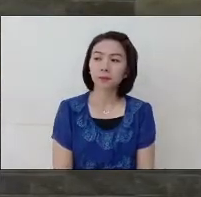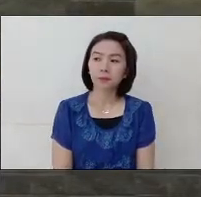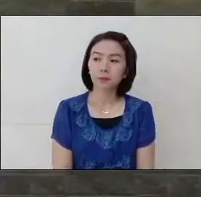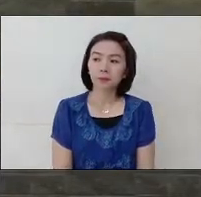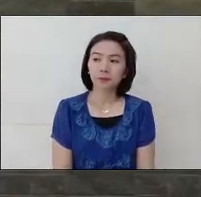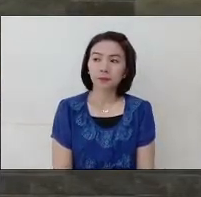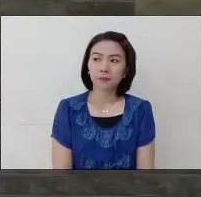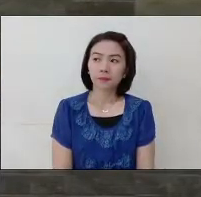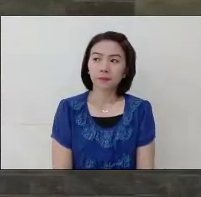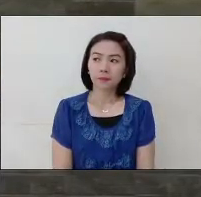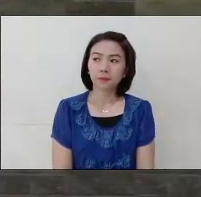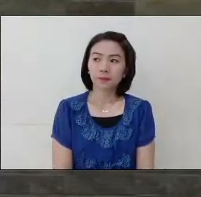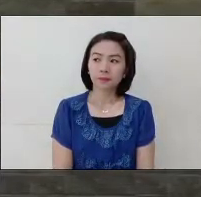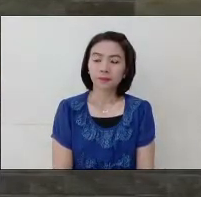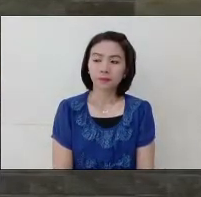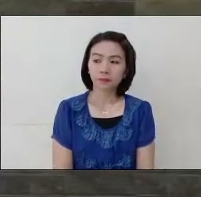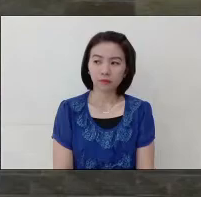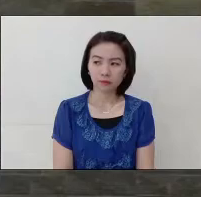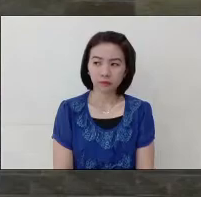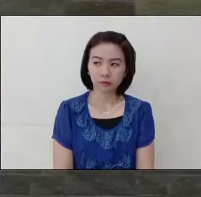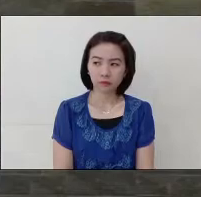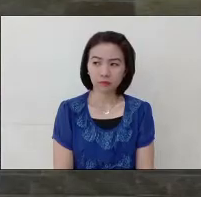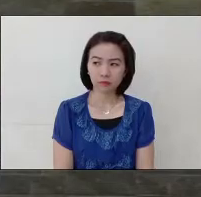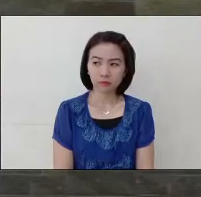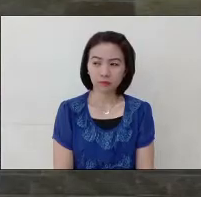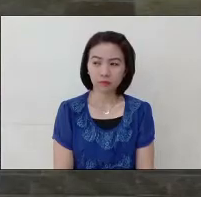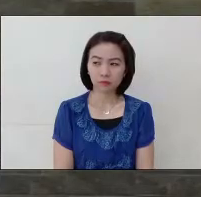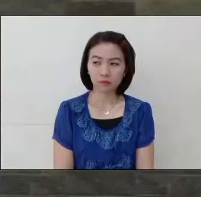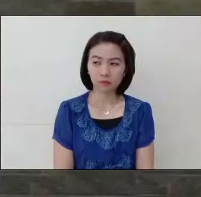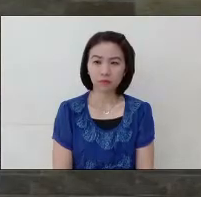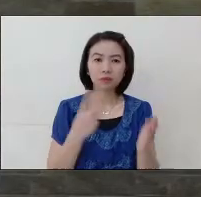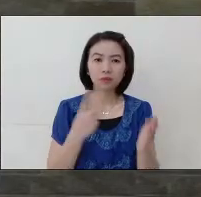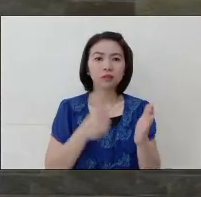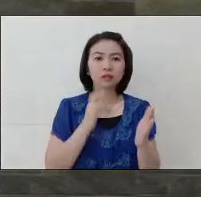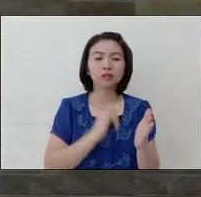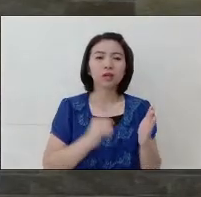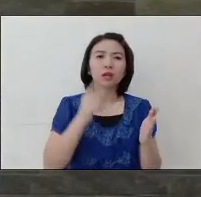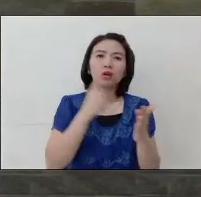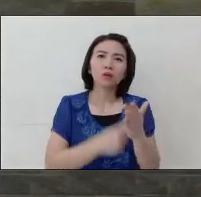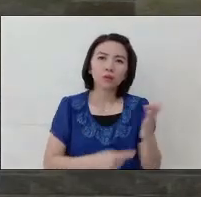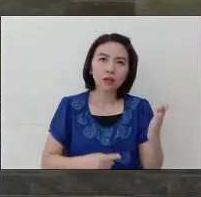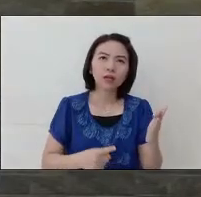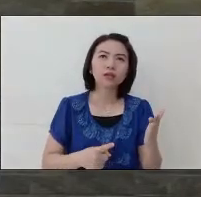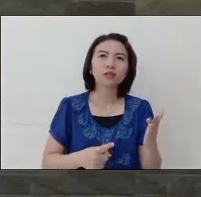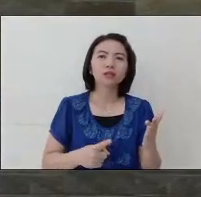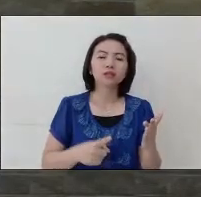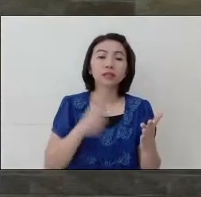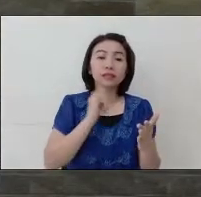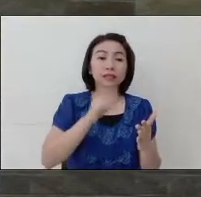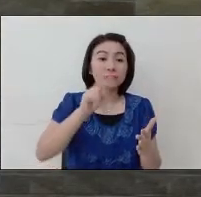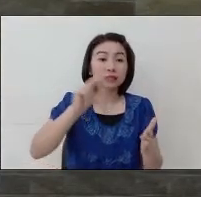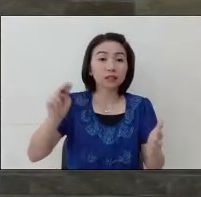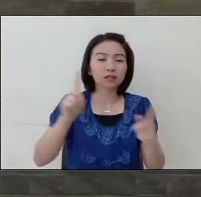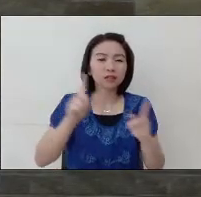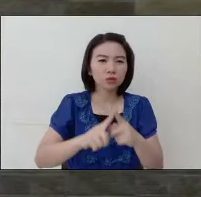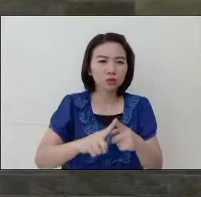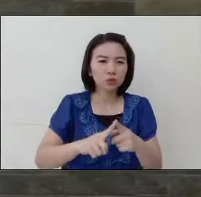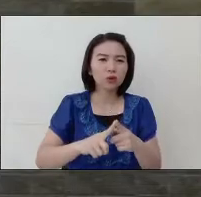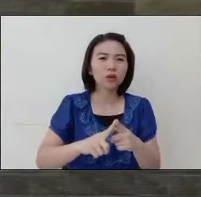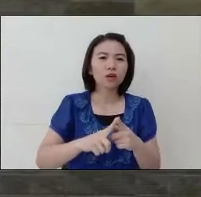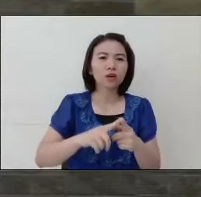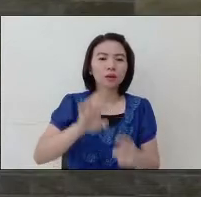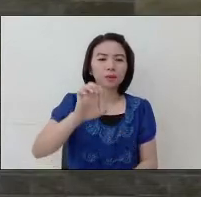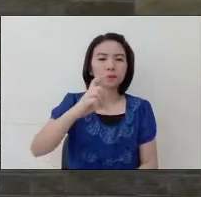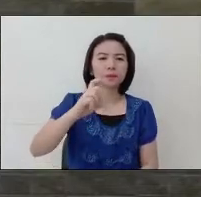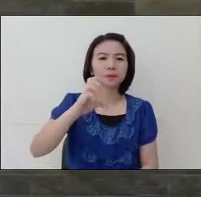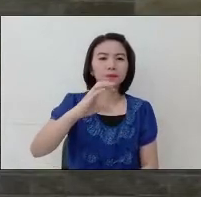Ano ibig sabihin niyan? Ito yung dapat mag-excel. If you are going to meditate, ang tense po dito, mga